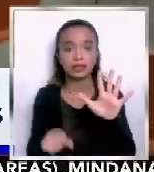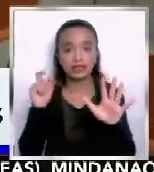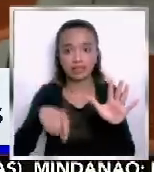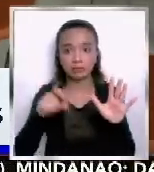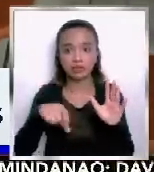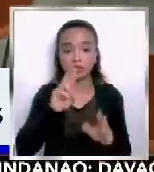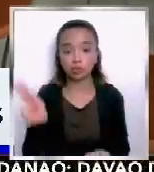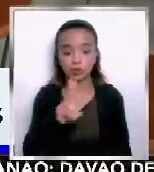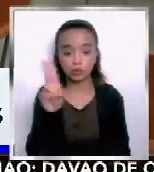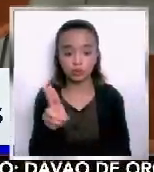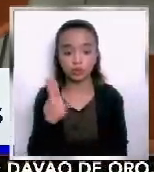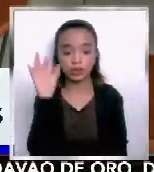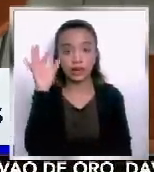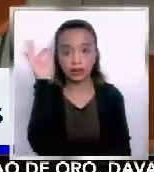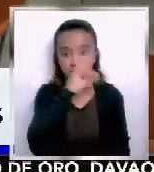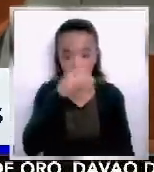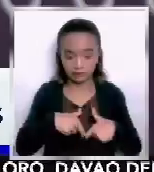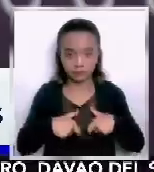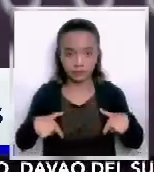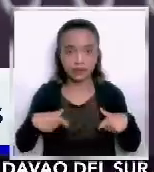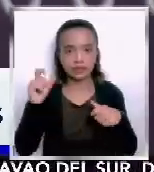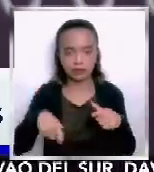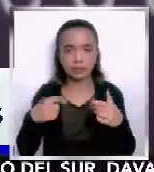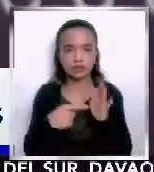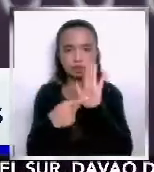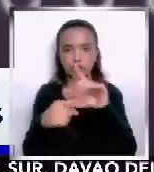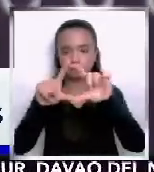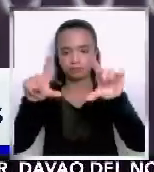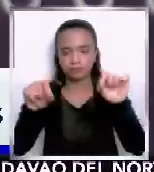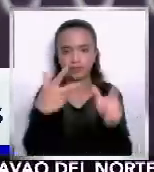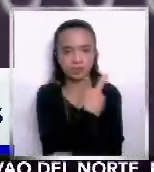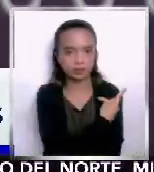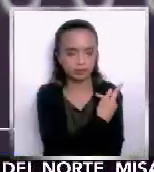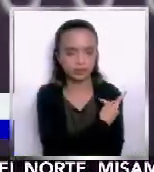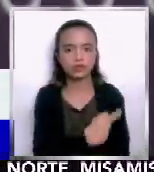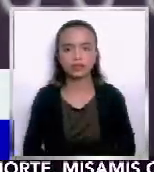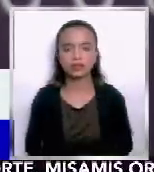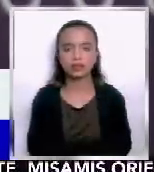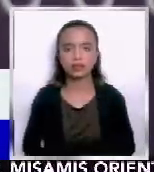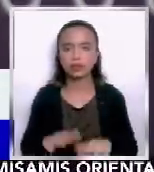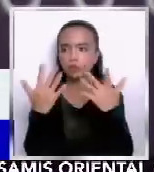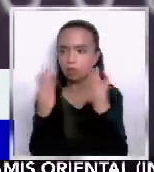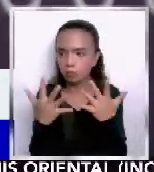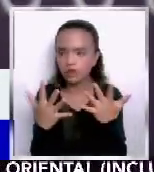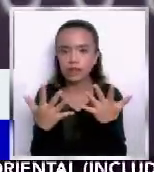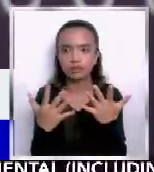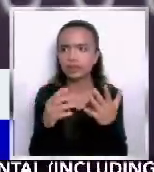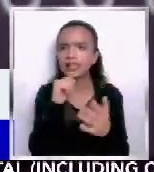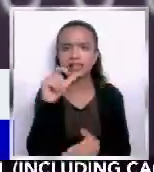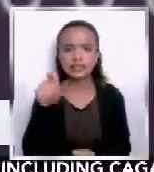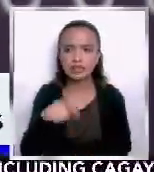at kailangan nilang magpakita ng vaccination card. Walang antigen test, walang RT-PCR test doon sa mga